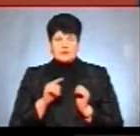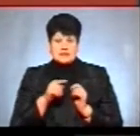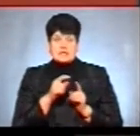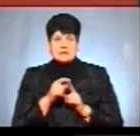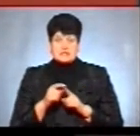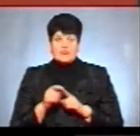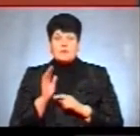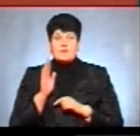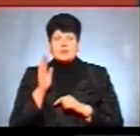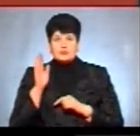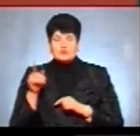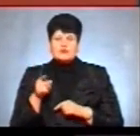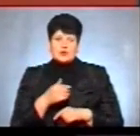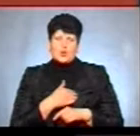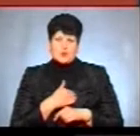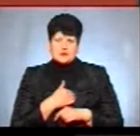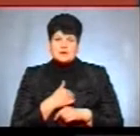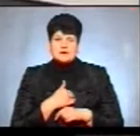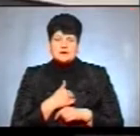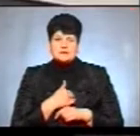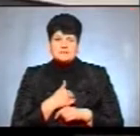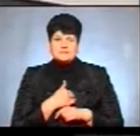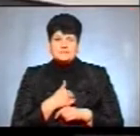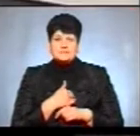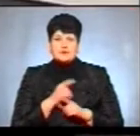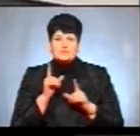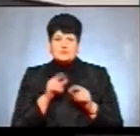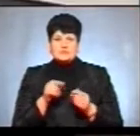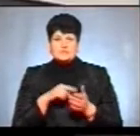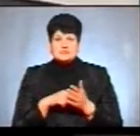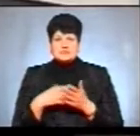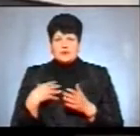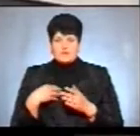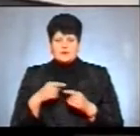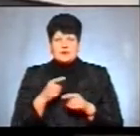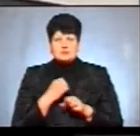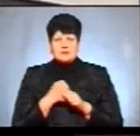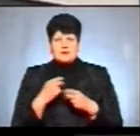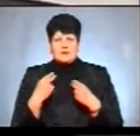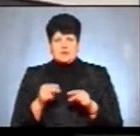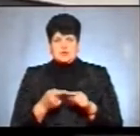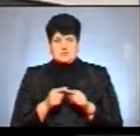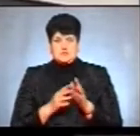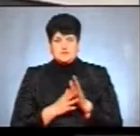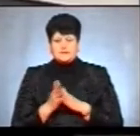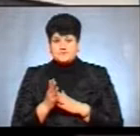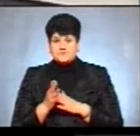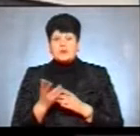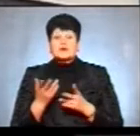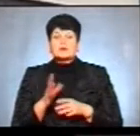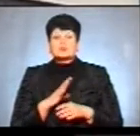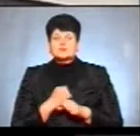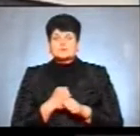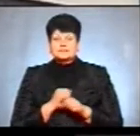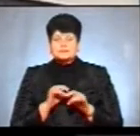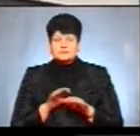в майбутньому вони хотіли добратися до міста Львова і там здійснити продажу цих червонокнижних рослин. Які були вжиті нами заходи? Перш